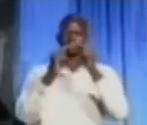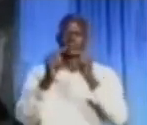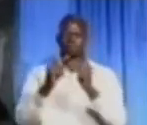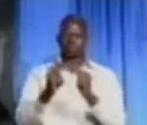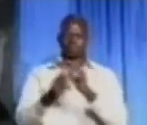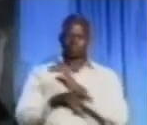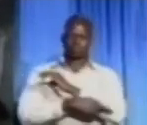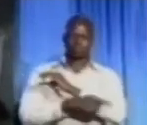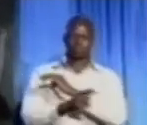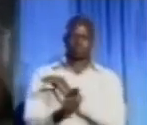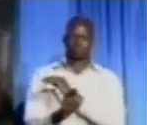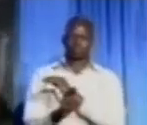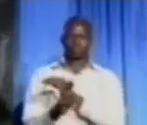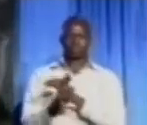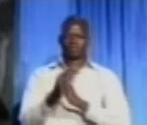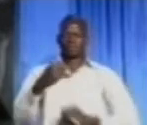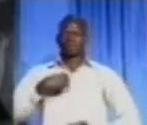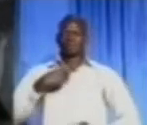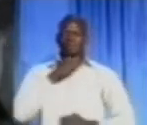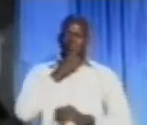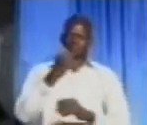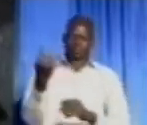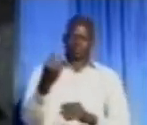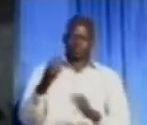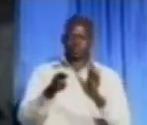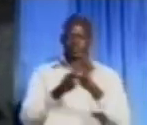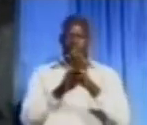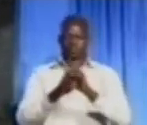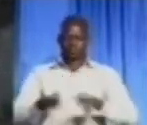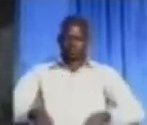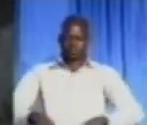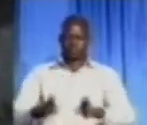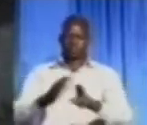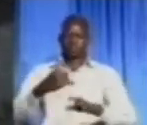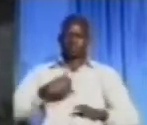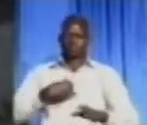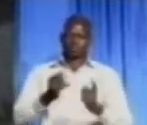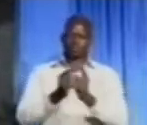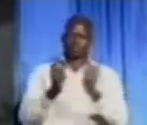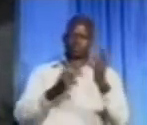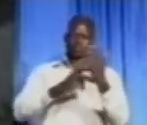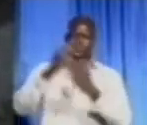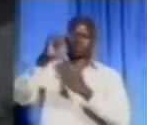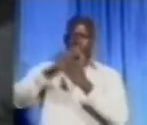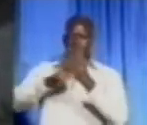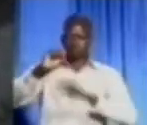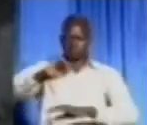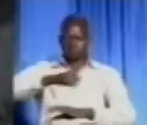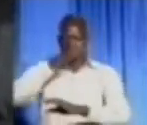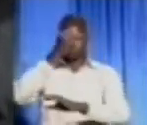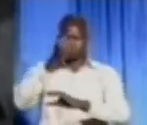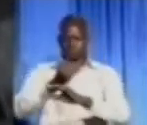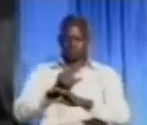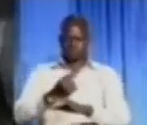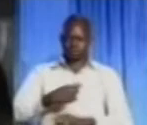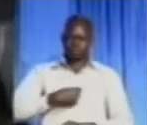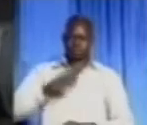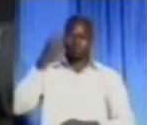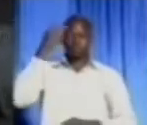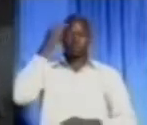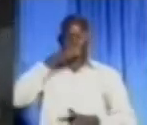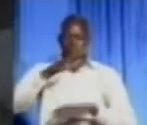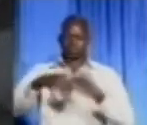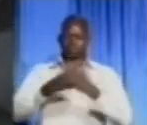région. Il n'y a pas que les routes, il y a en tout cas des grands projets qui sont installés. Et je crois que tout ça, c'est dans le